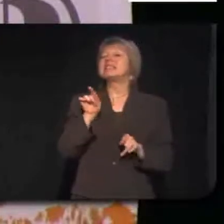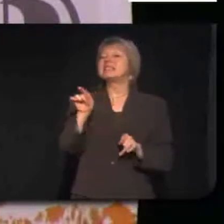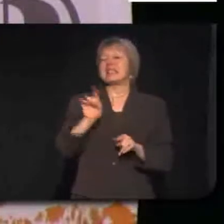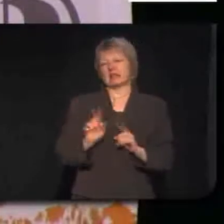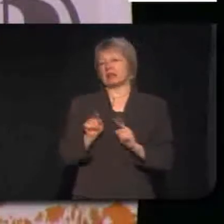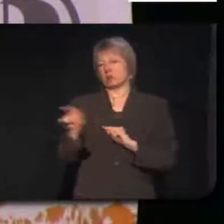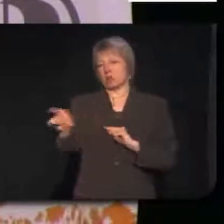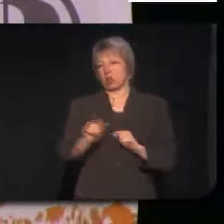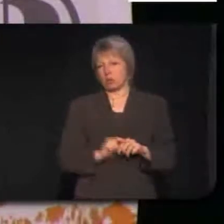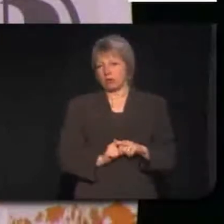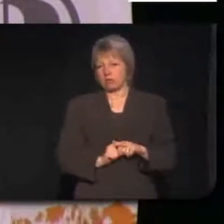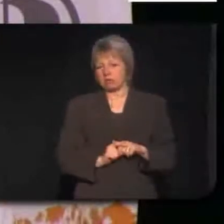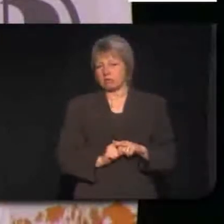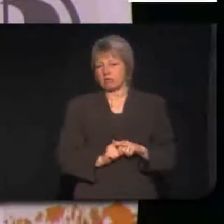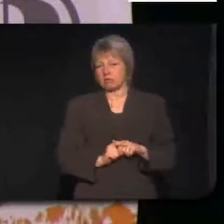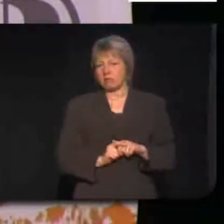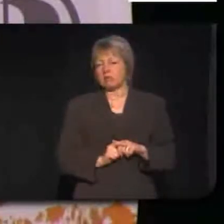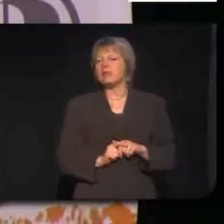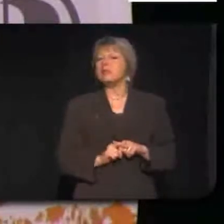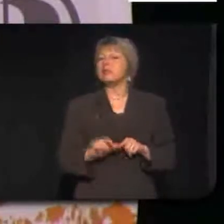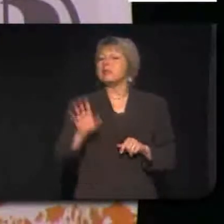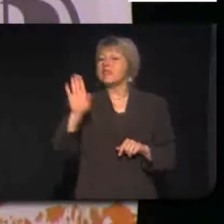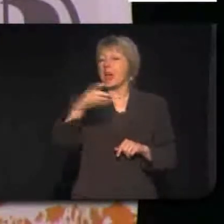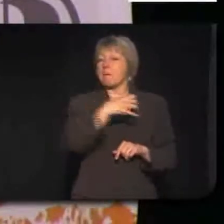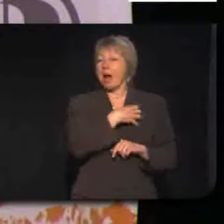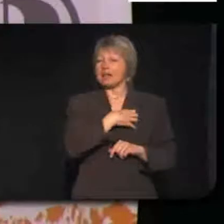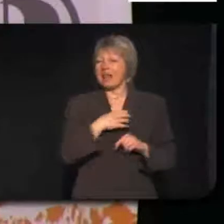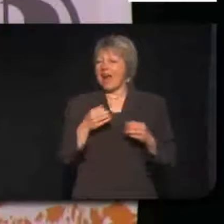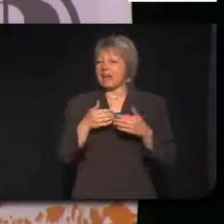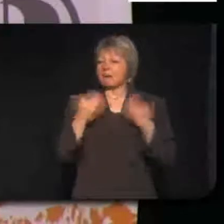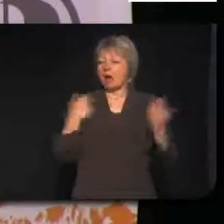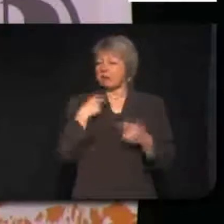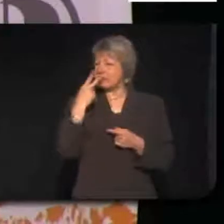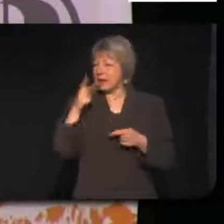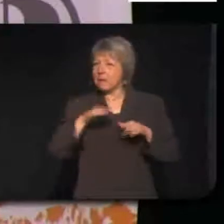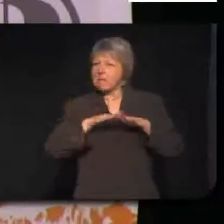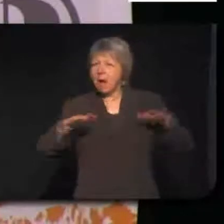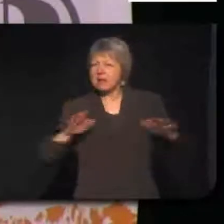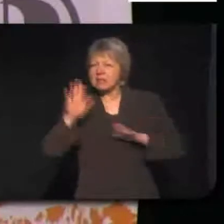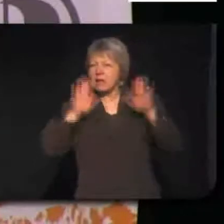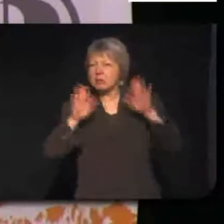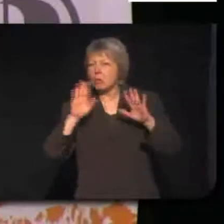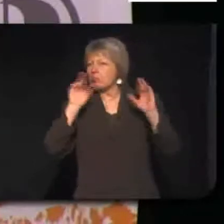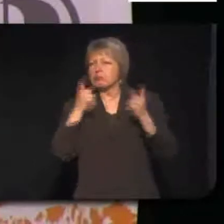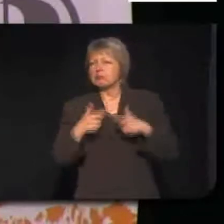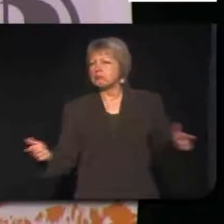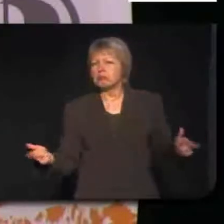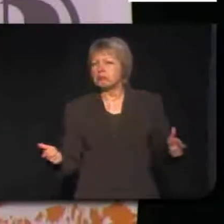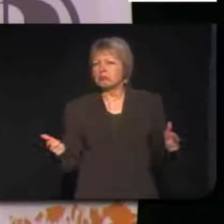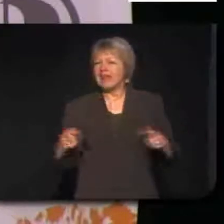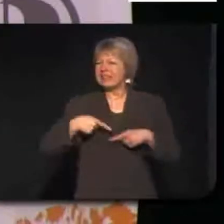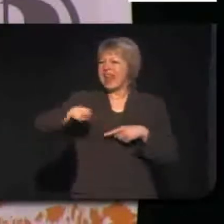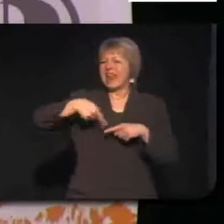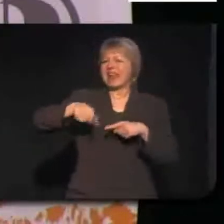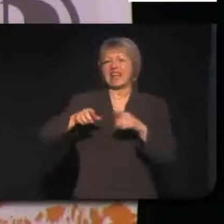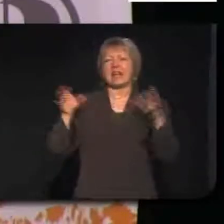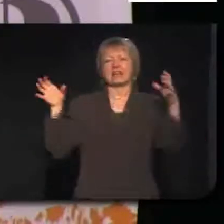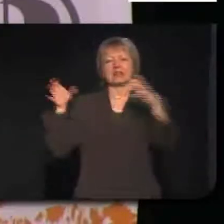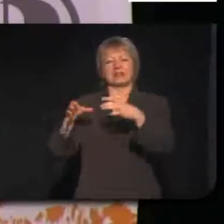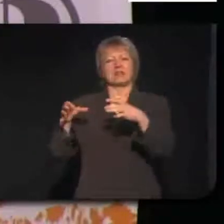ich sehe bei ihren Parteitagen keine Basisdemokratie es sind Versammlung von Delegierten mit